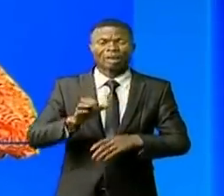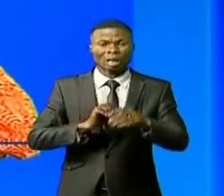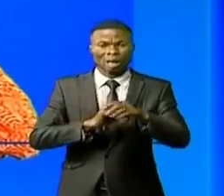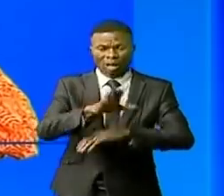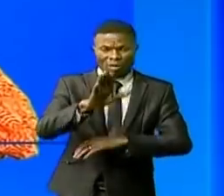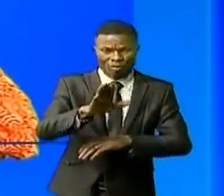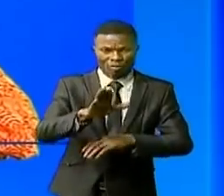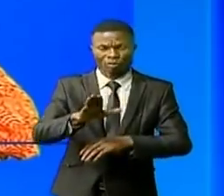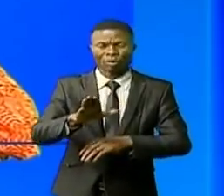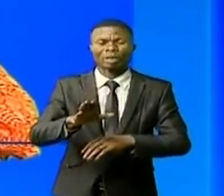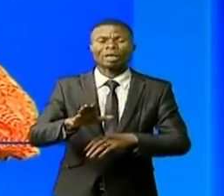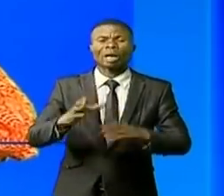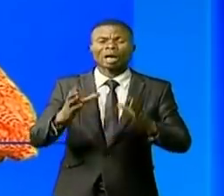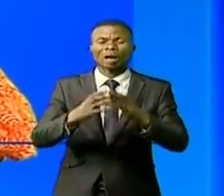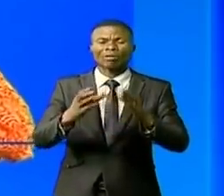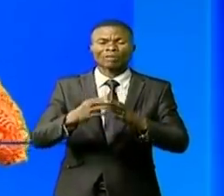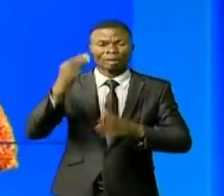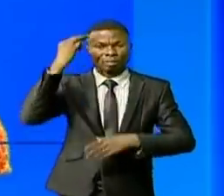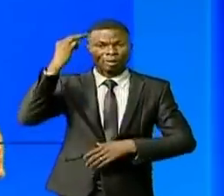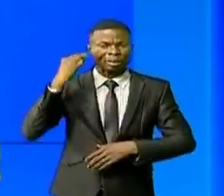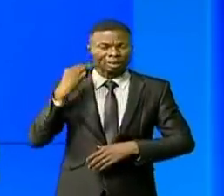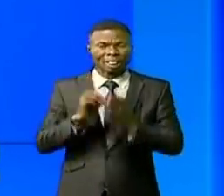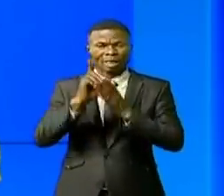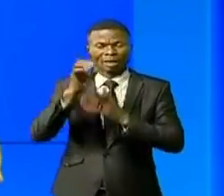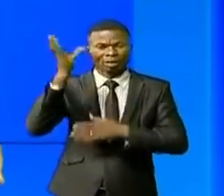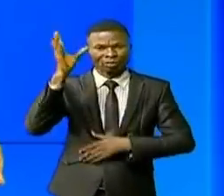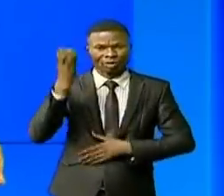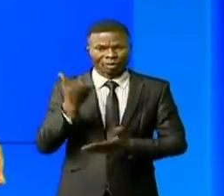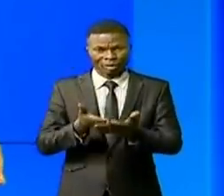qui a été dépêché par le ministre de Développement Rural.